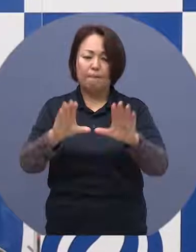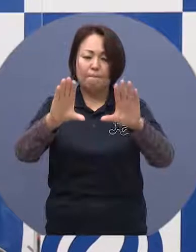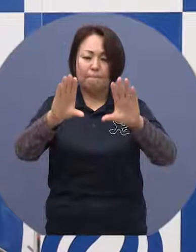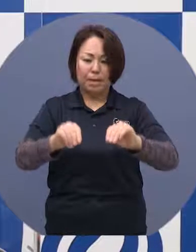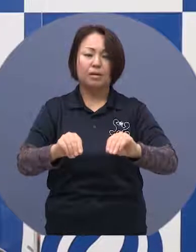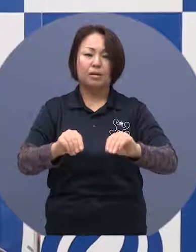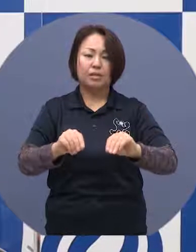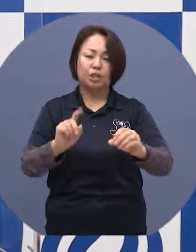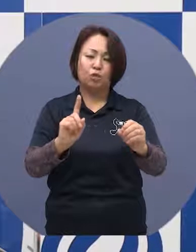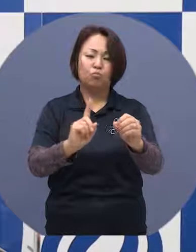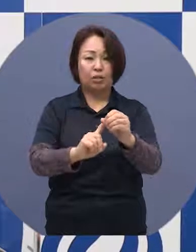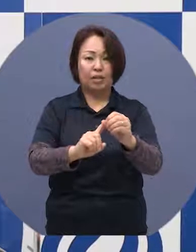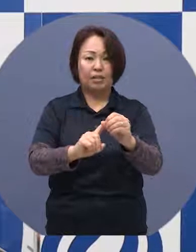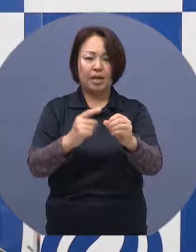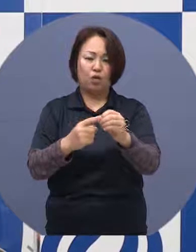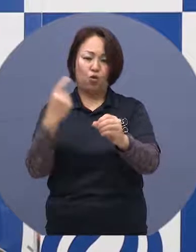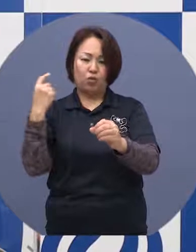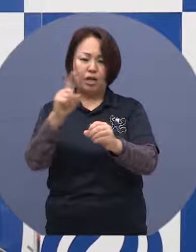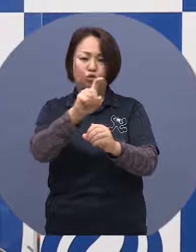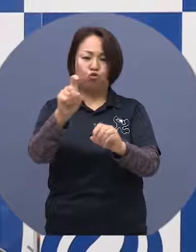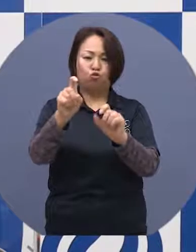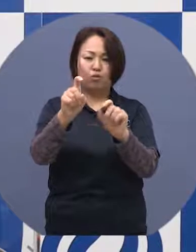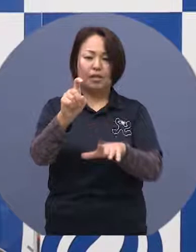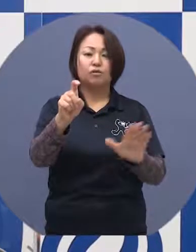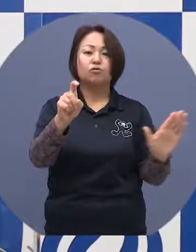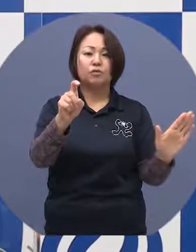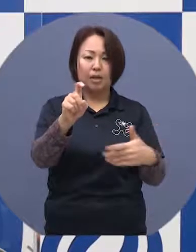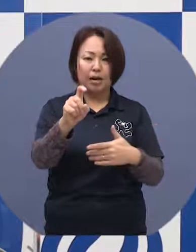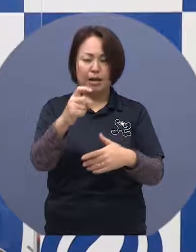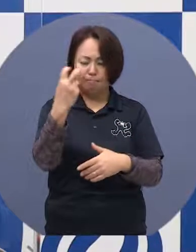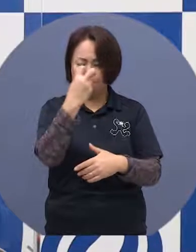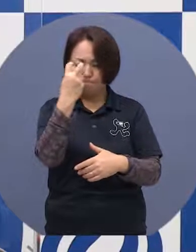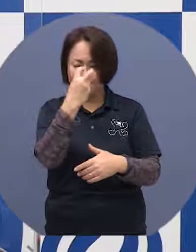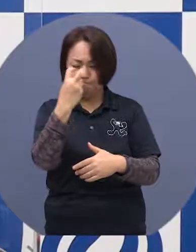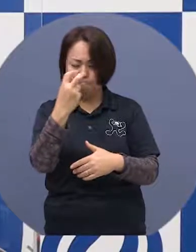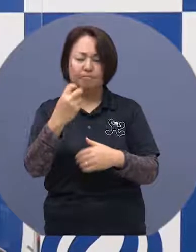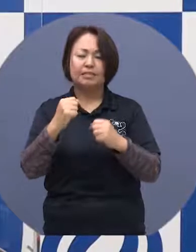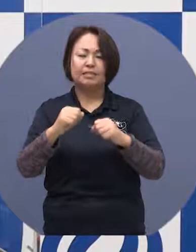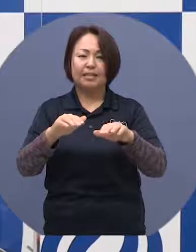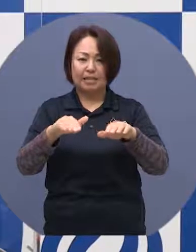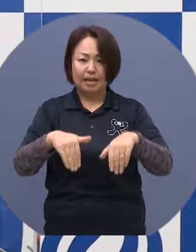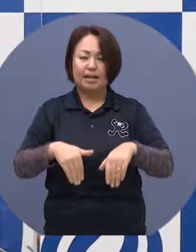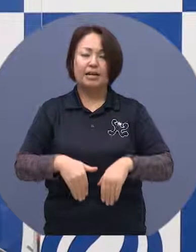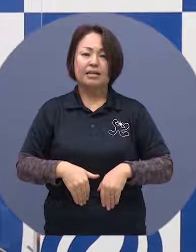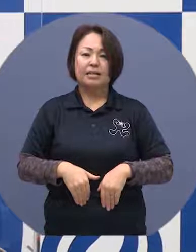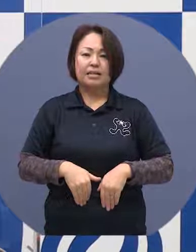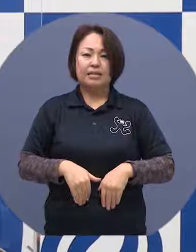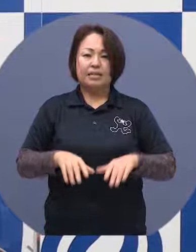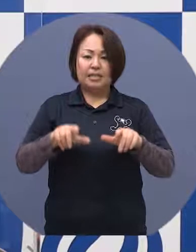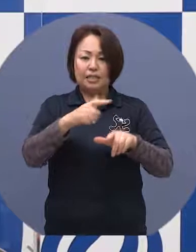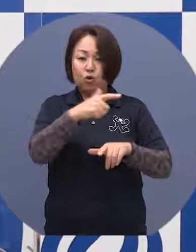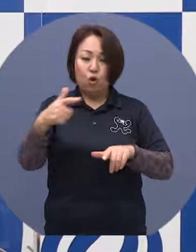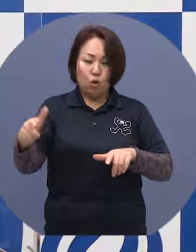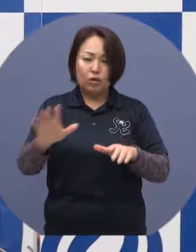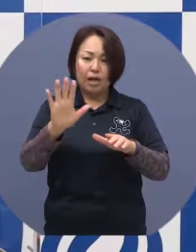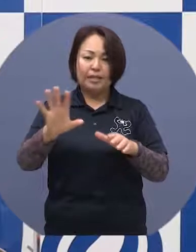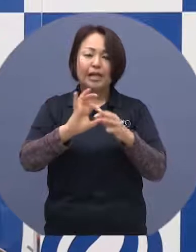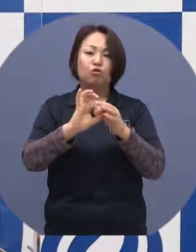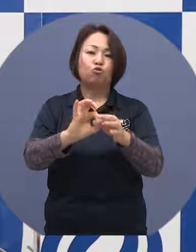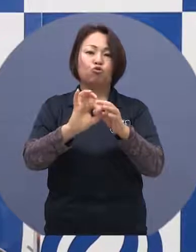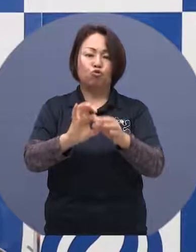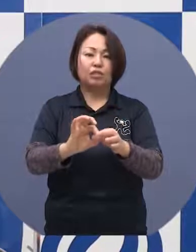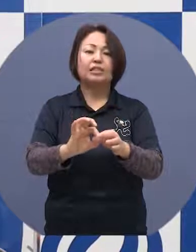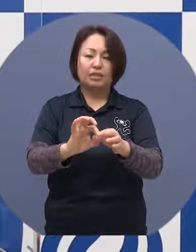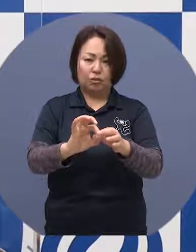から検討作業を進めてきたところでありますこのたび各種行政手続き等における押印につい